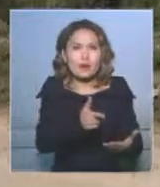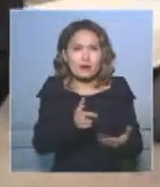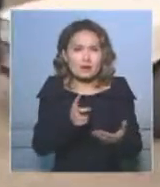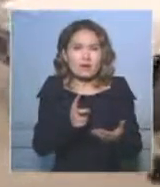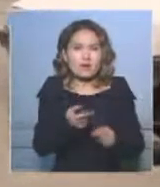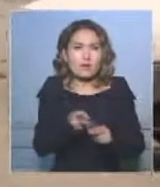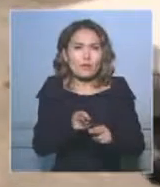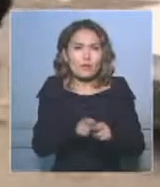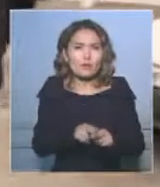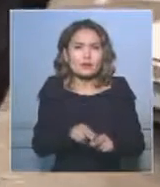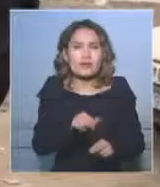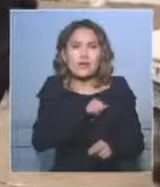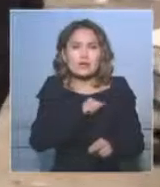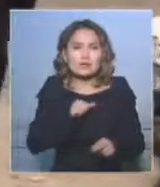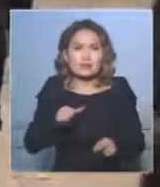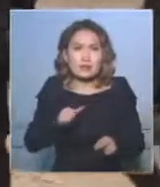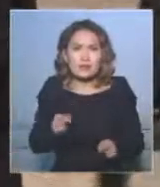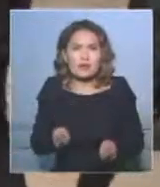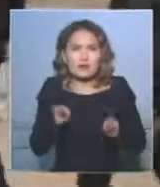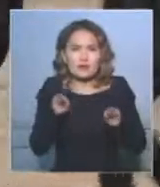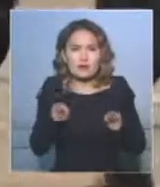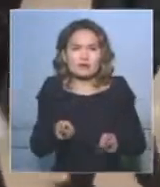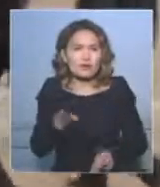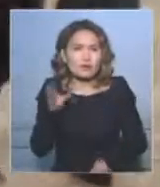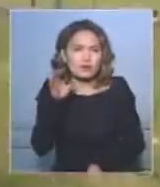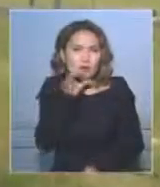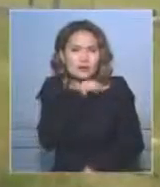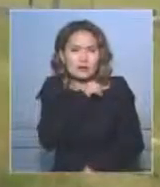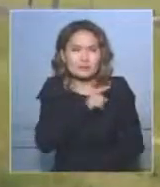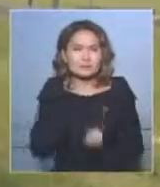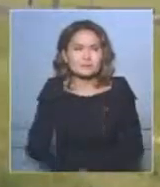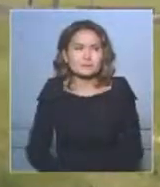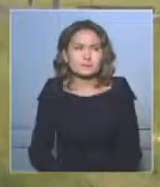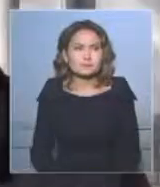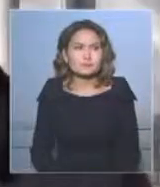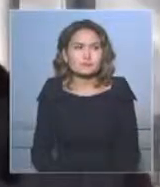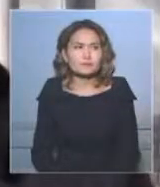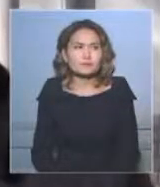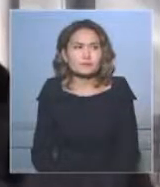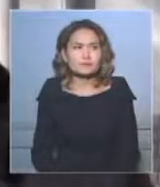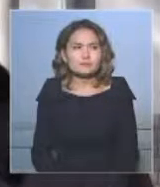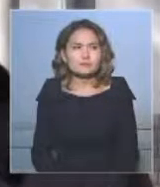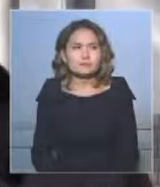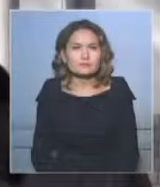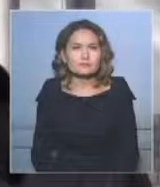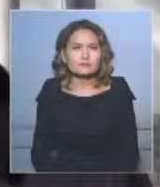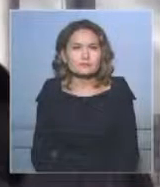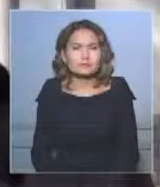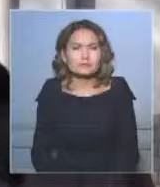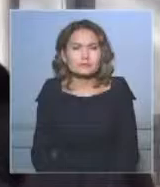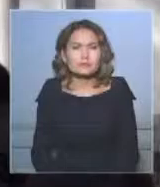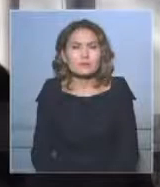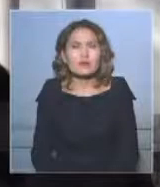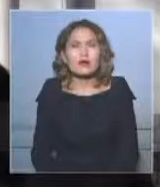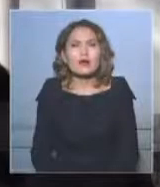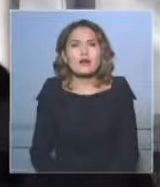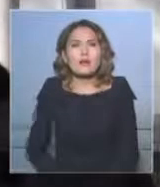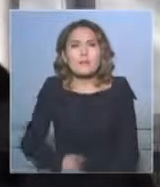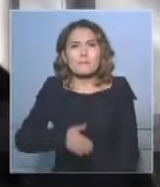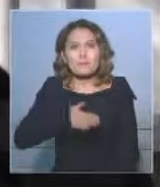экстремистердің қолында болуы мүмкін. Елімізде қоғамдық